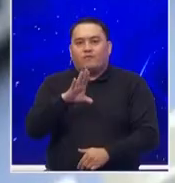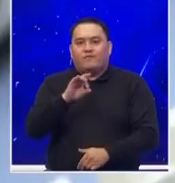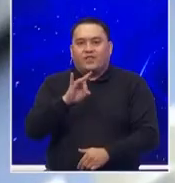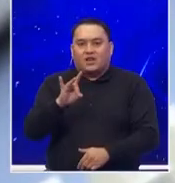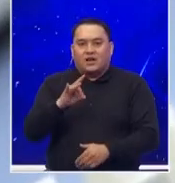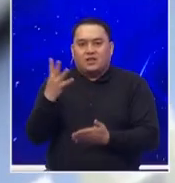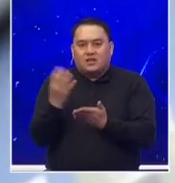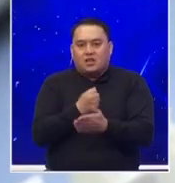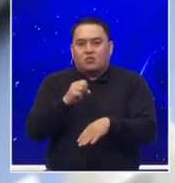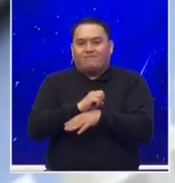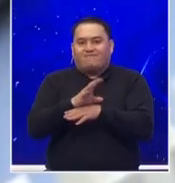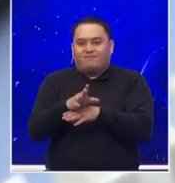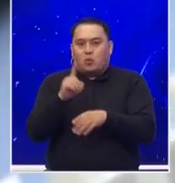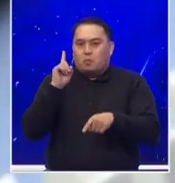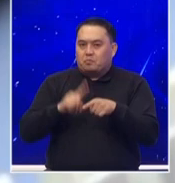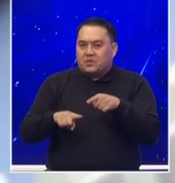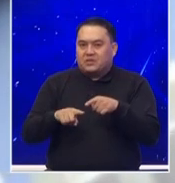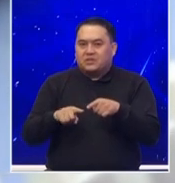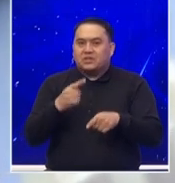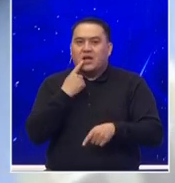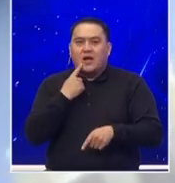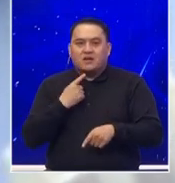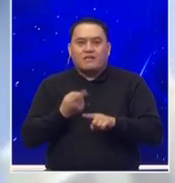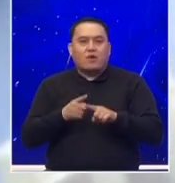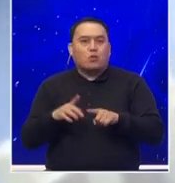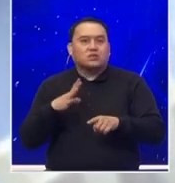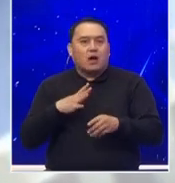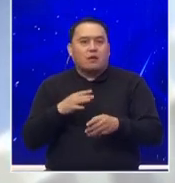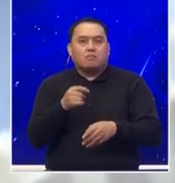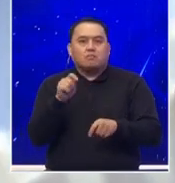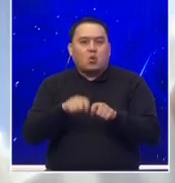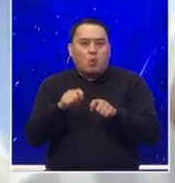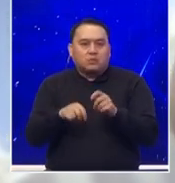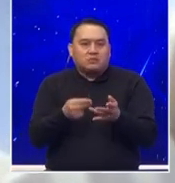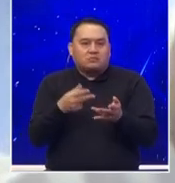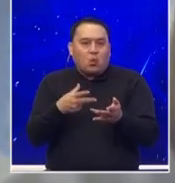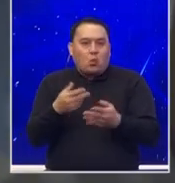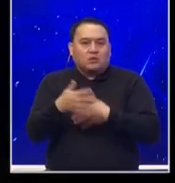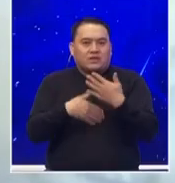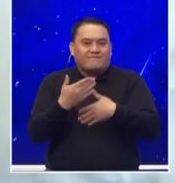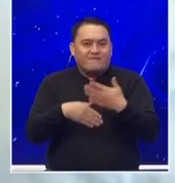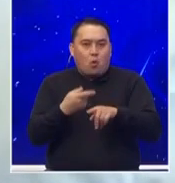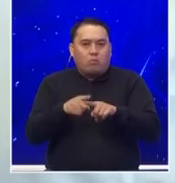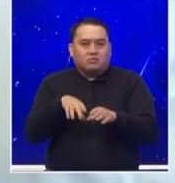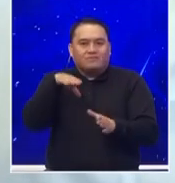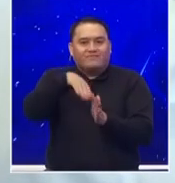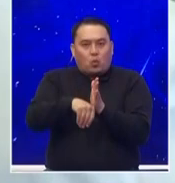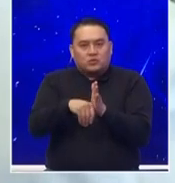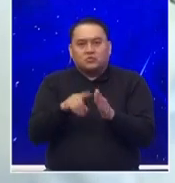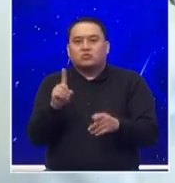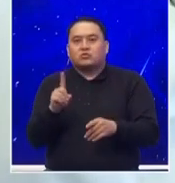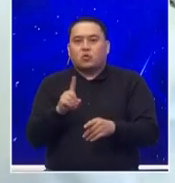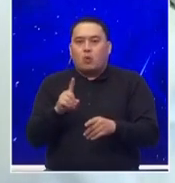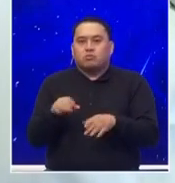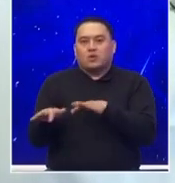выявляет коронавирус на основе образца слюны. Проба смешивается со специальным раствором и помещается в прибор. Как